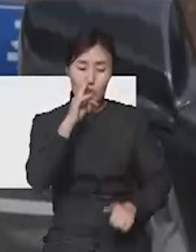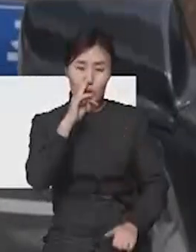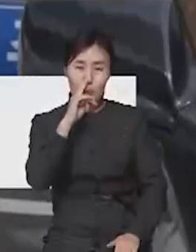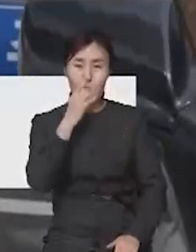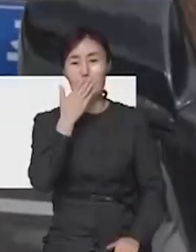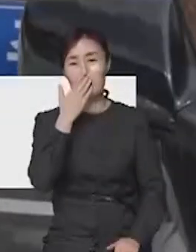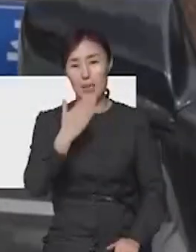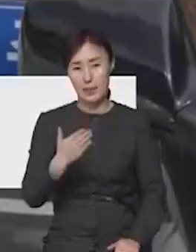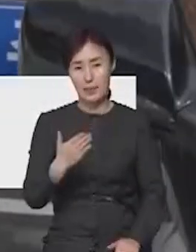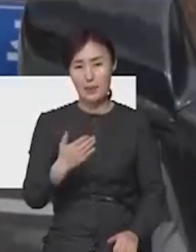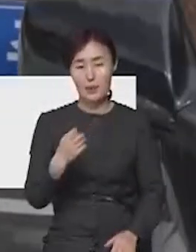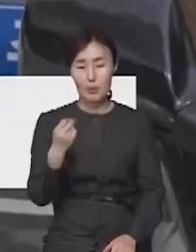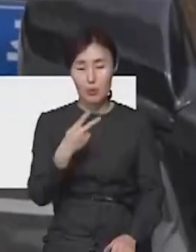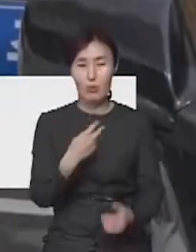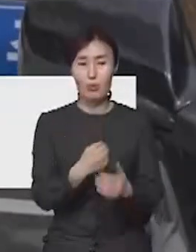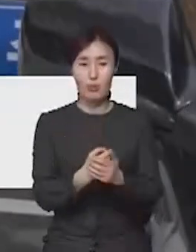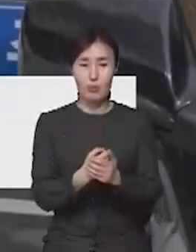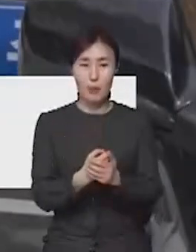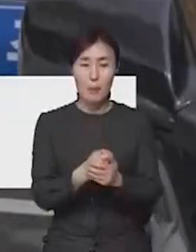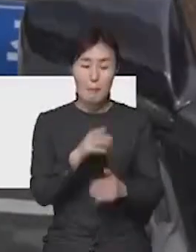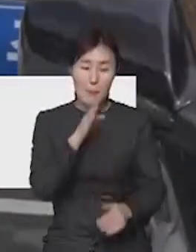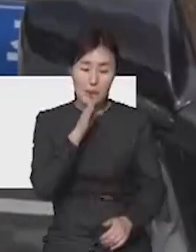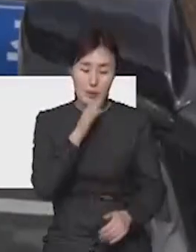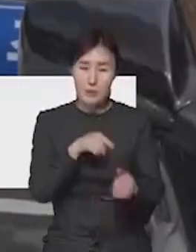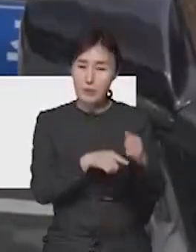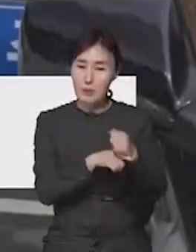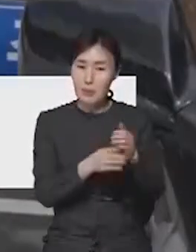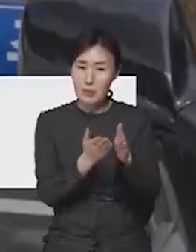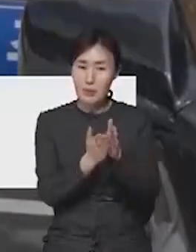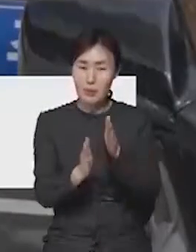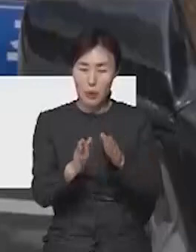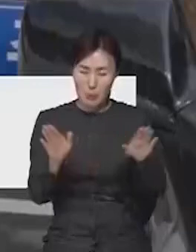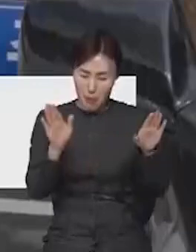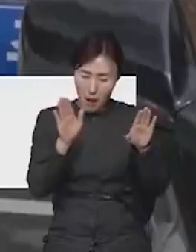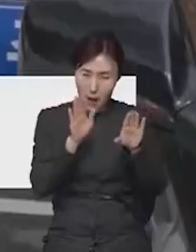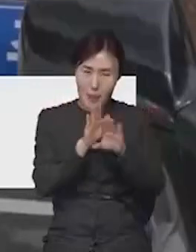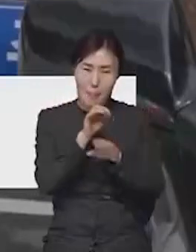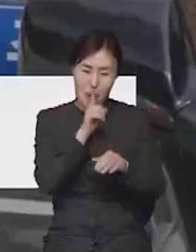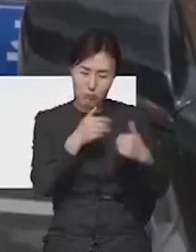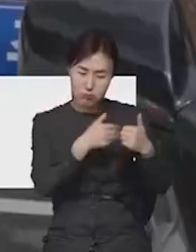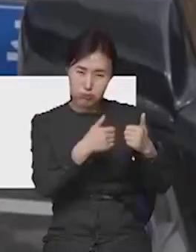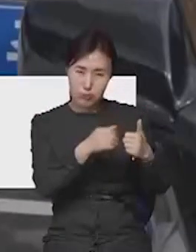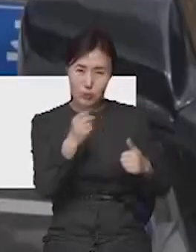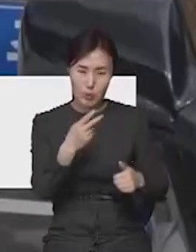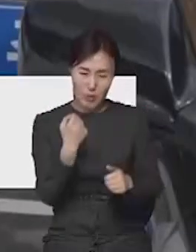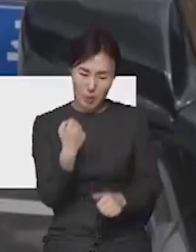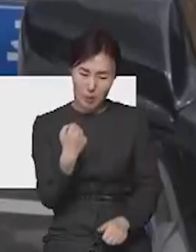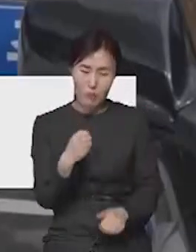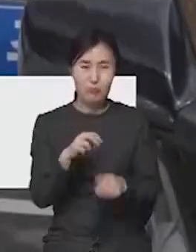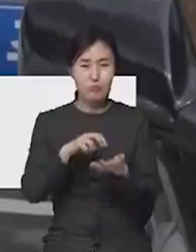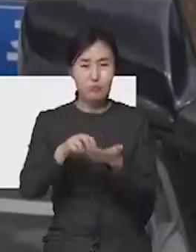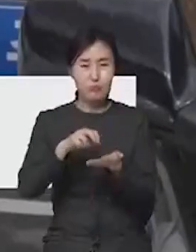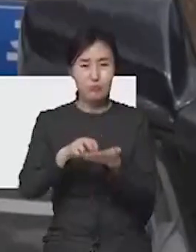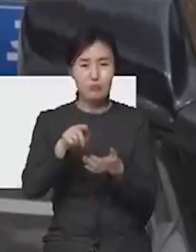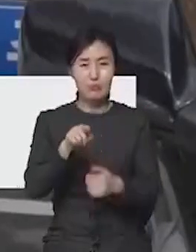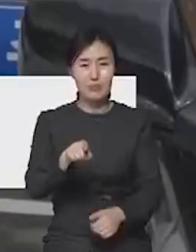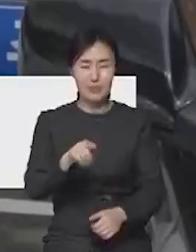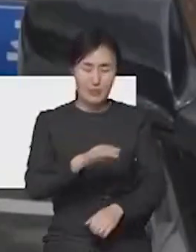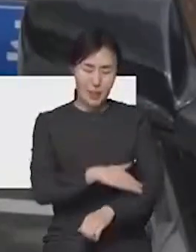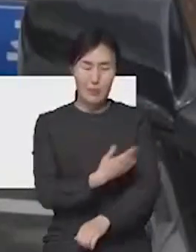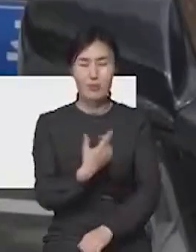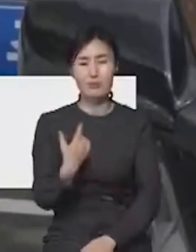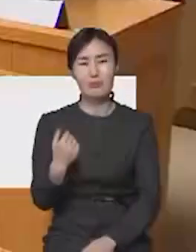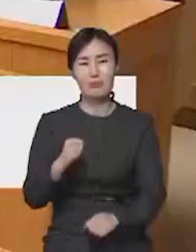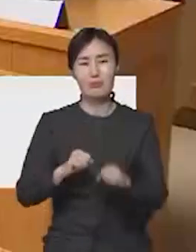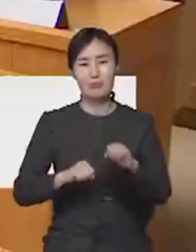궁금할 수도 있는 것이고 설령 뜻에 안 맞는다고 해도 한밤중에 폭언을 한다거나 뭐 협박하는 문자를 보냈다는 건 너무